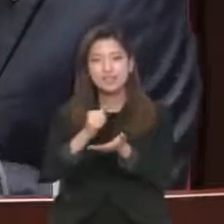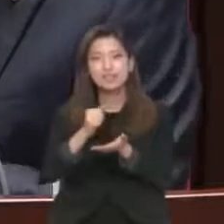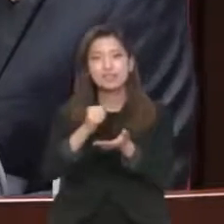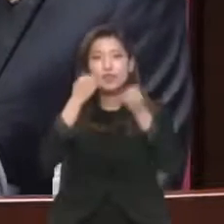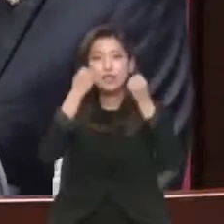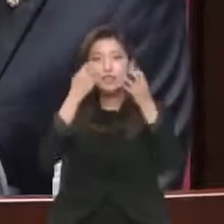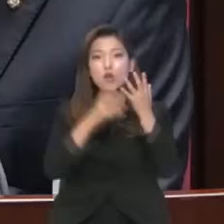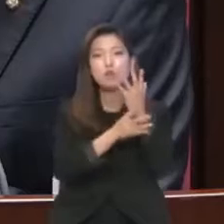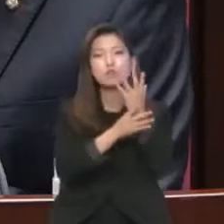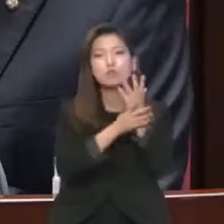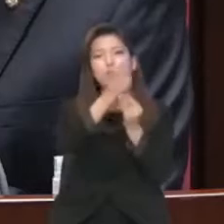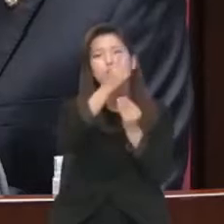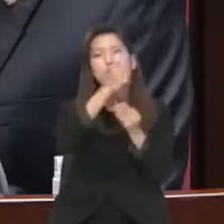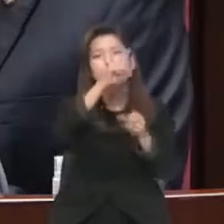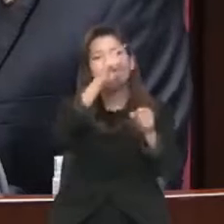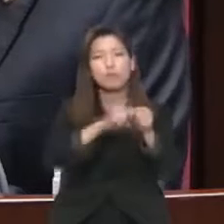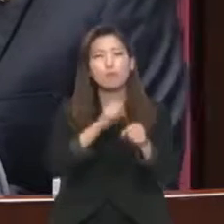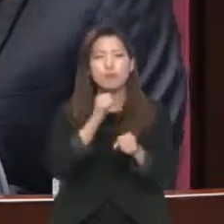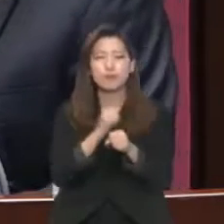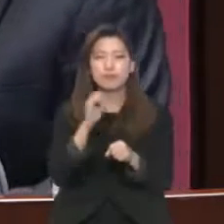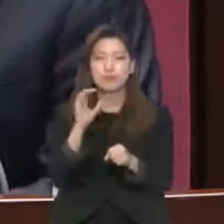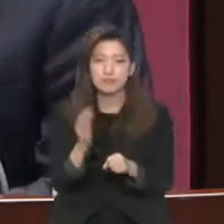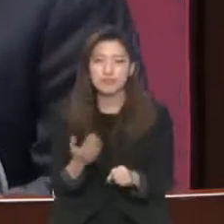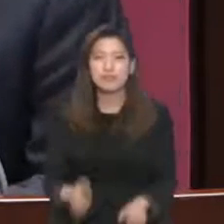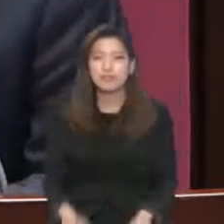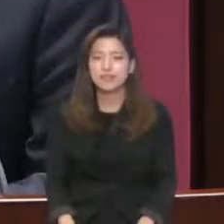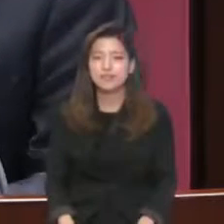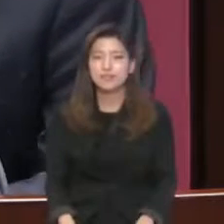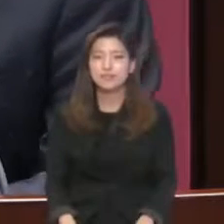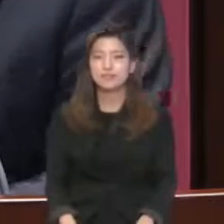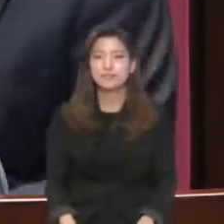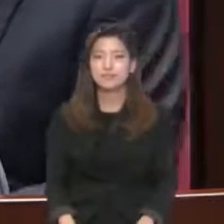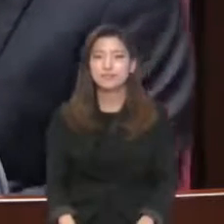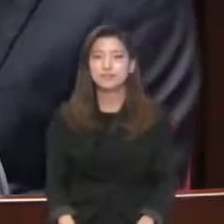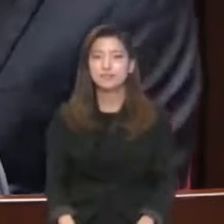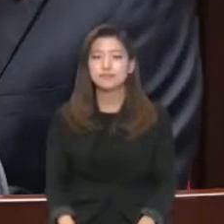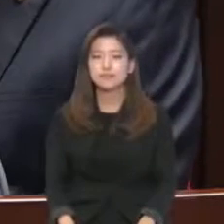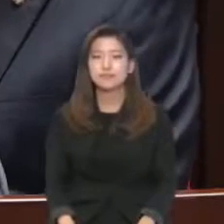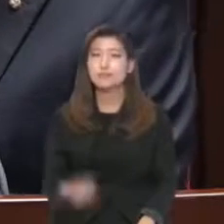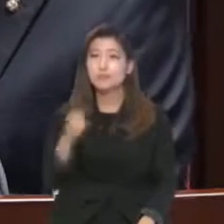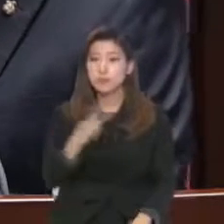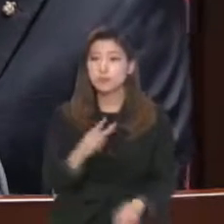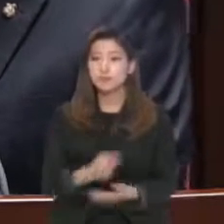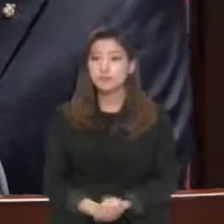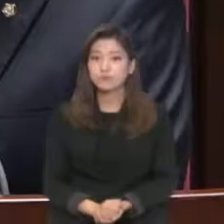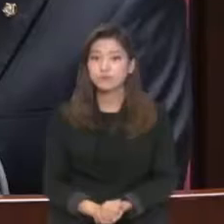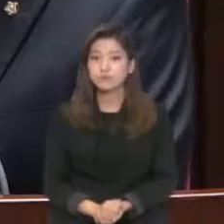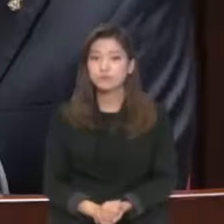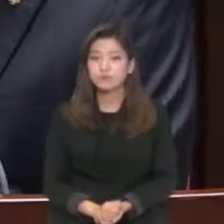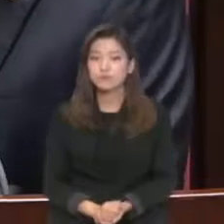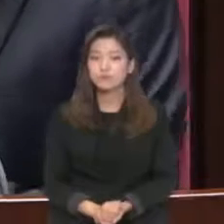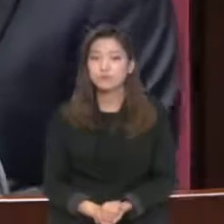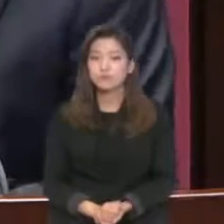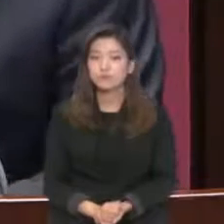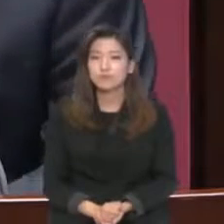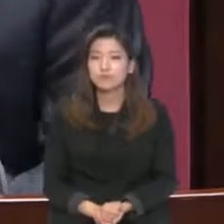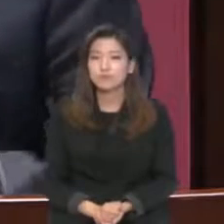새로운 통일 담론이 필요할 때이다. 라는 그게 저는 맞다고 생각합니다. 예. 또 북한에 대한 것도 한번 보겠습니다.